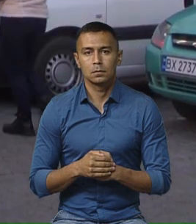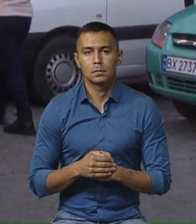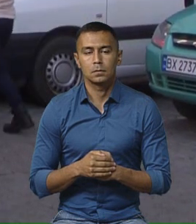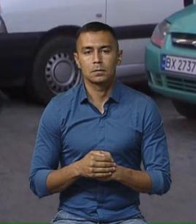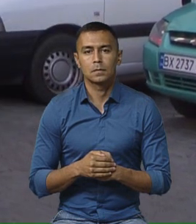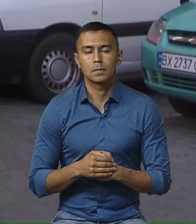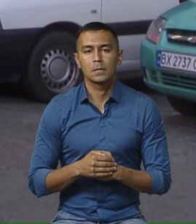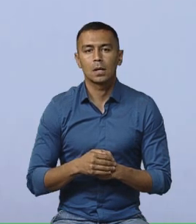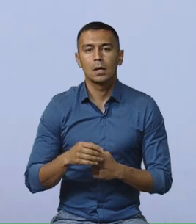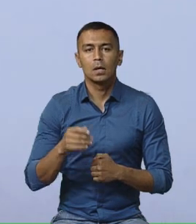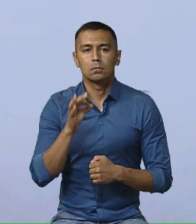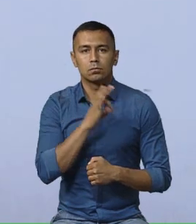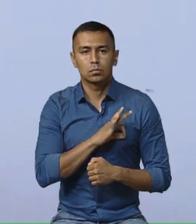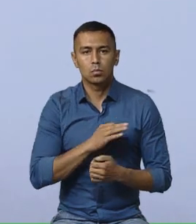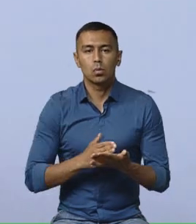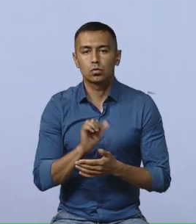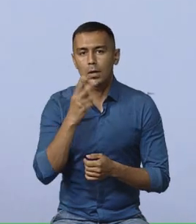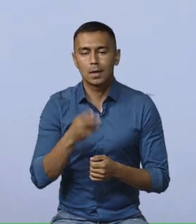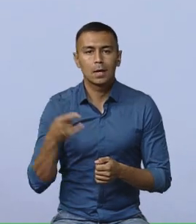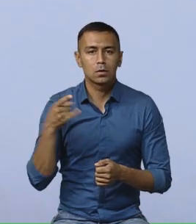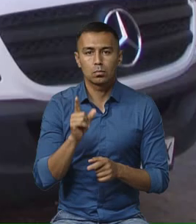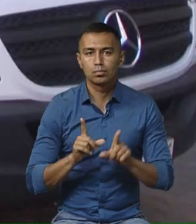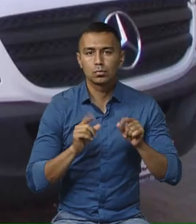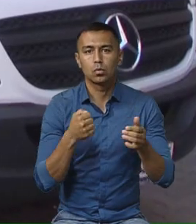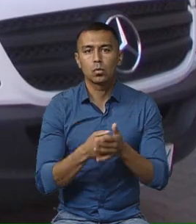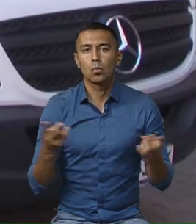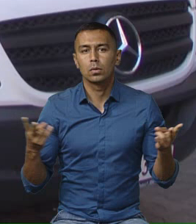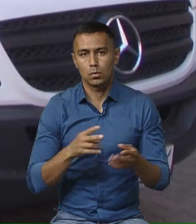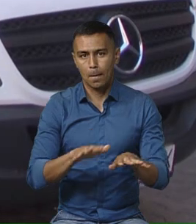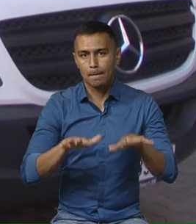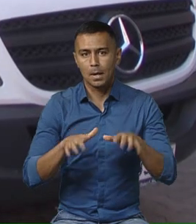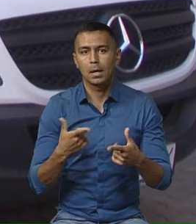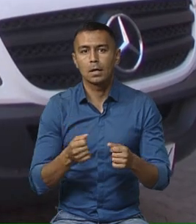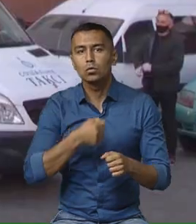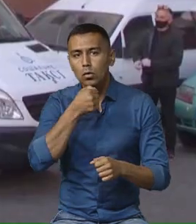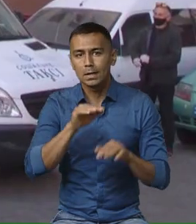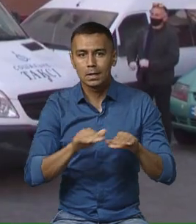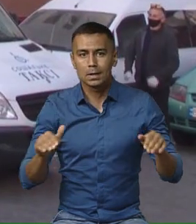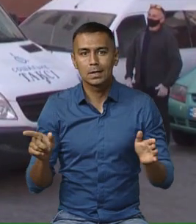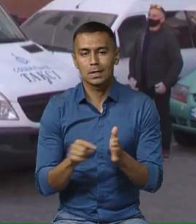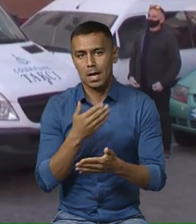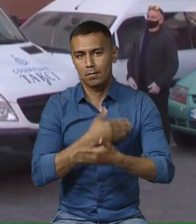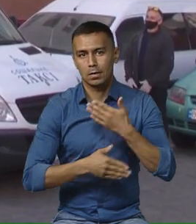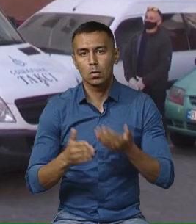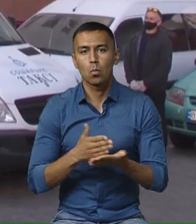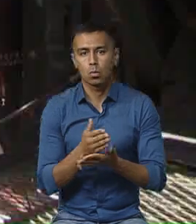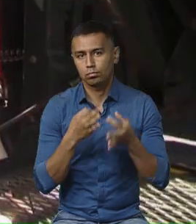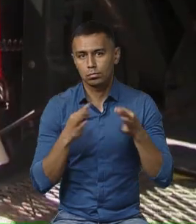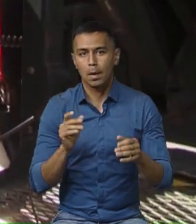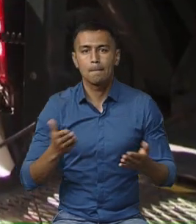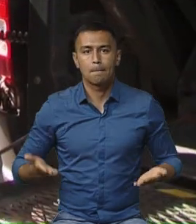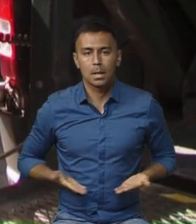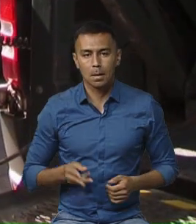500 осіб користуються послугами соціального таксі, щоб доїхати до потрібного місця. Це дорослі і діти з інвалідністю. Послуга доступна як